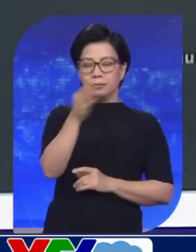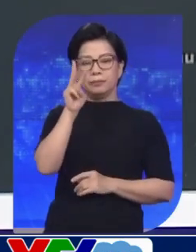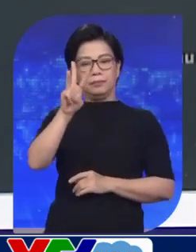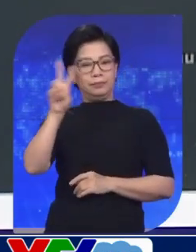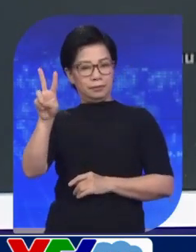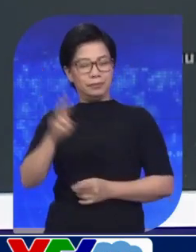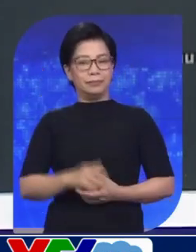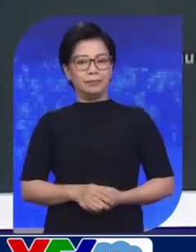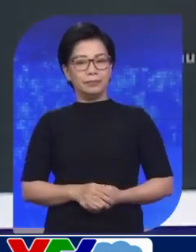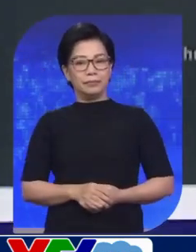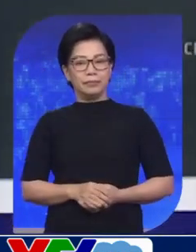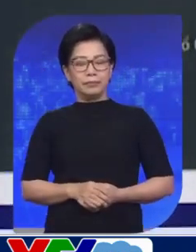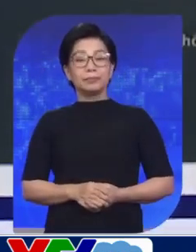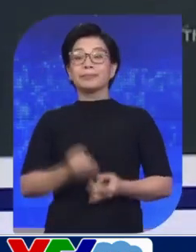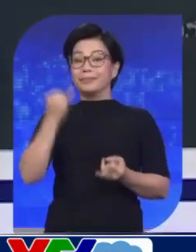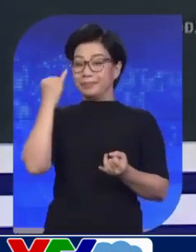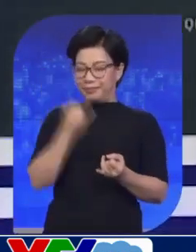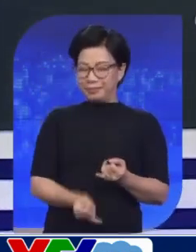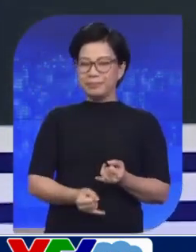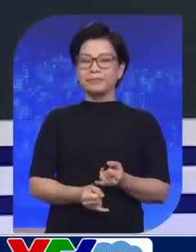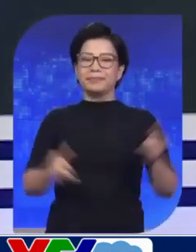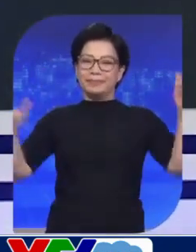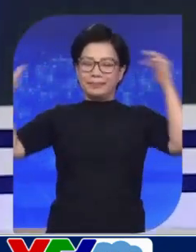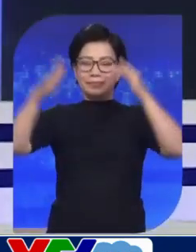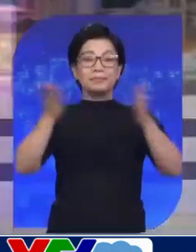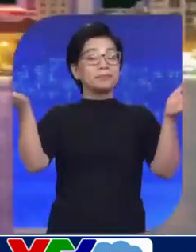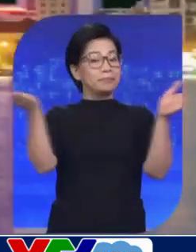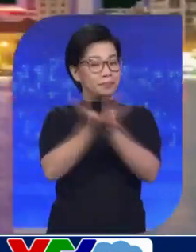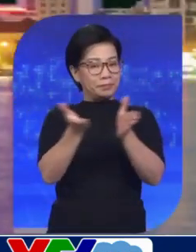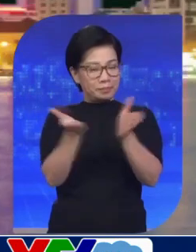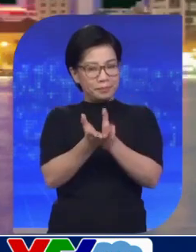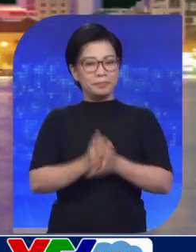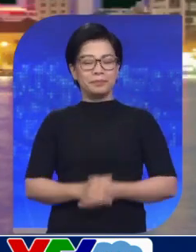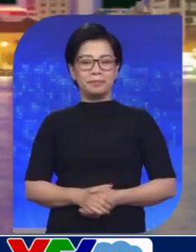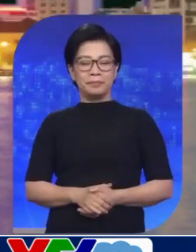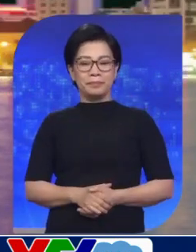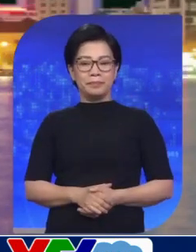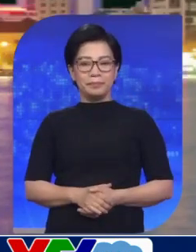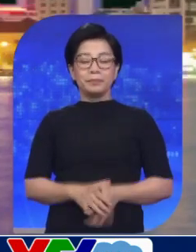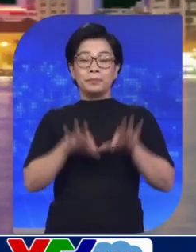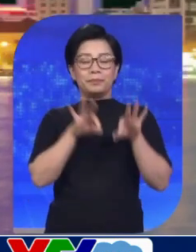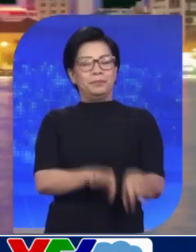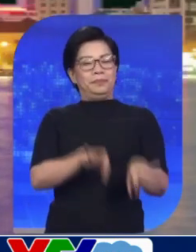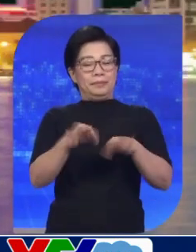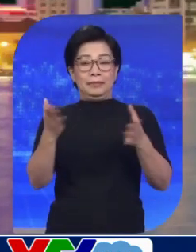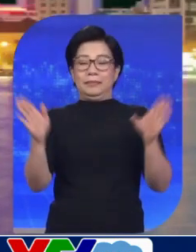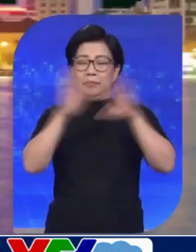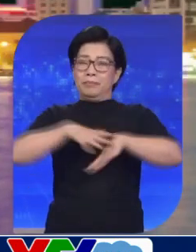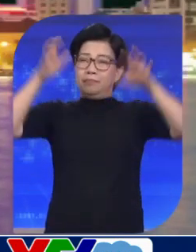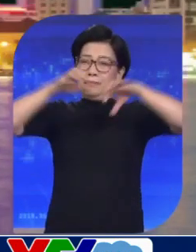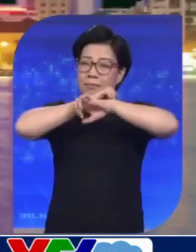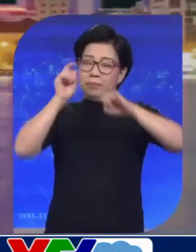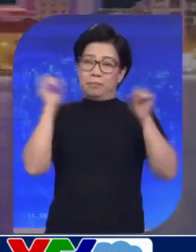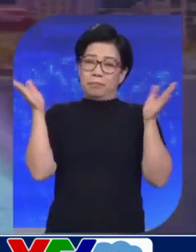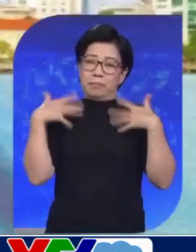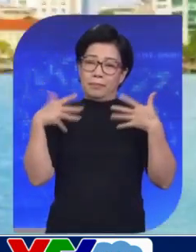độ. Và cuối cùng sẽ là phần dự báo thời tiết cho một số nơi trong đêm nay và ngày mai. Tại thành phố Hồ Chí Minh trong đêm nay không mưa, trời mát 24